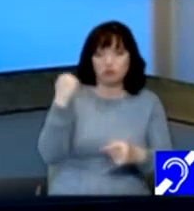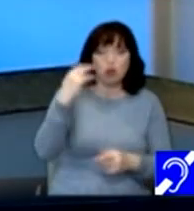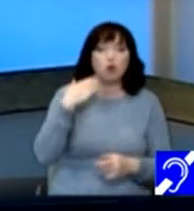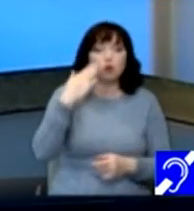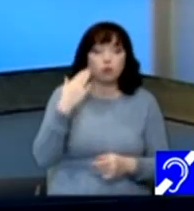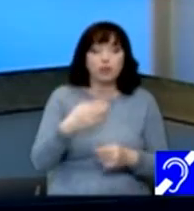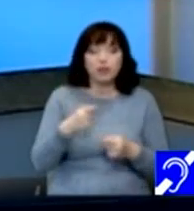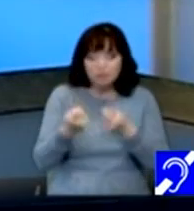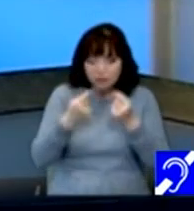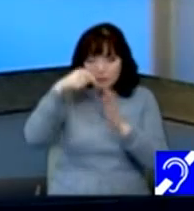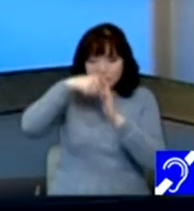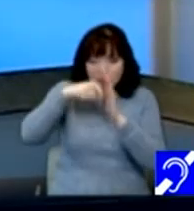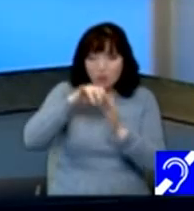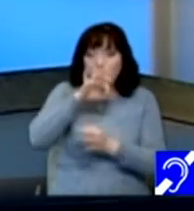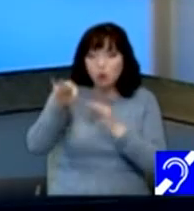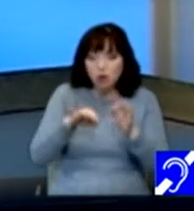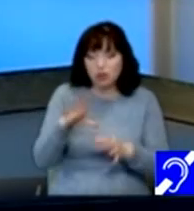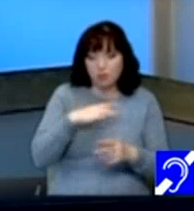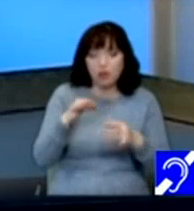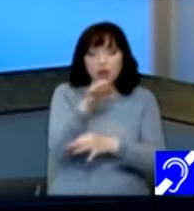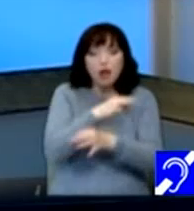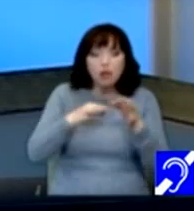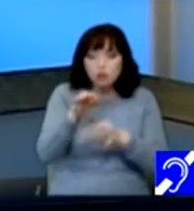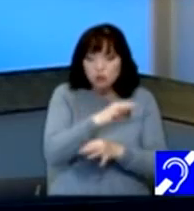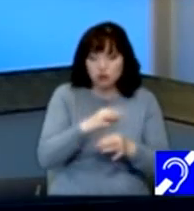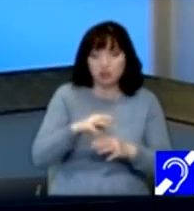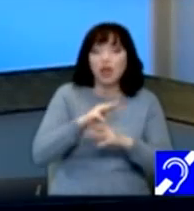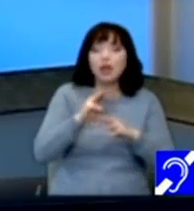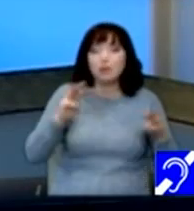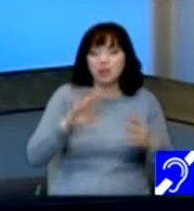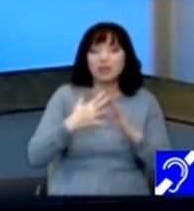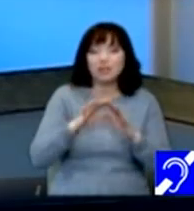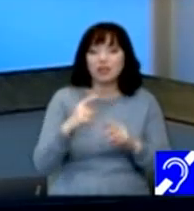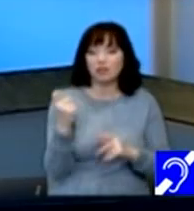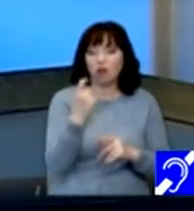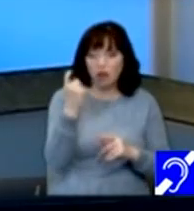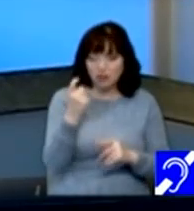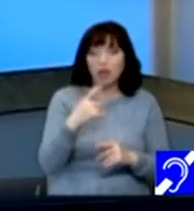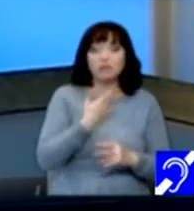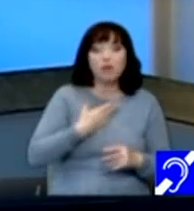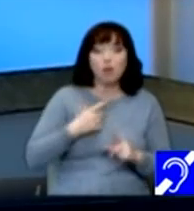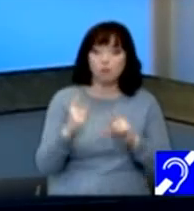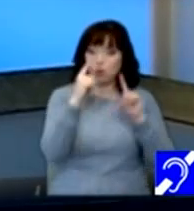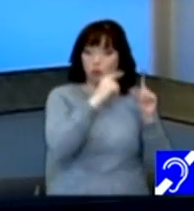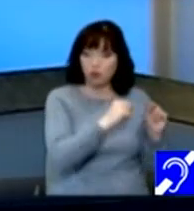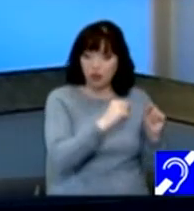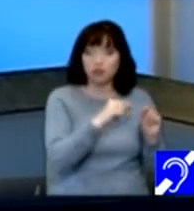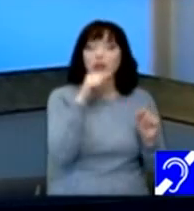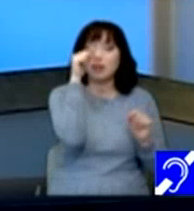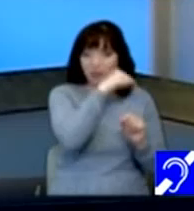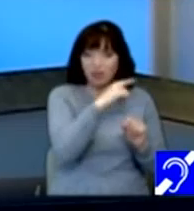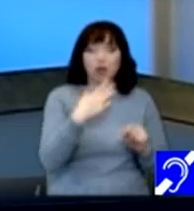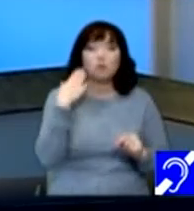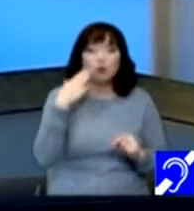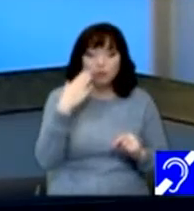Detaliile proiectului au fost discutate de ministrul agriculturii Viorel Gherciu, care a avut o întrevedere la București cu omologul său român,